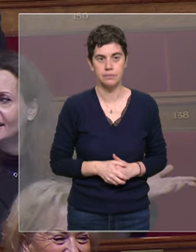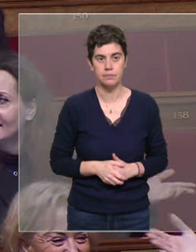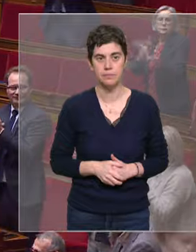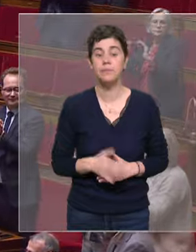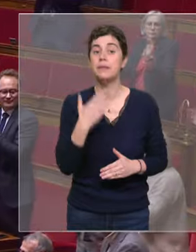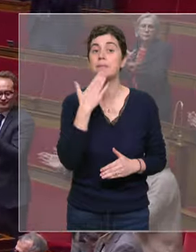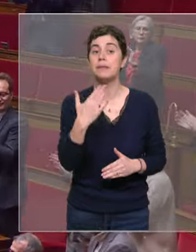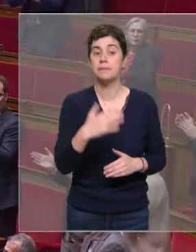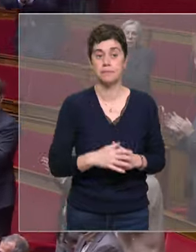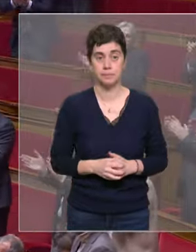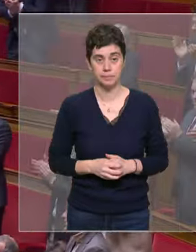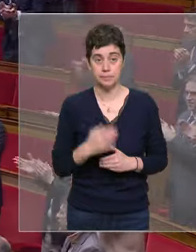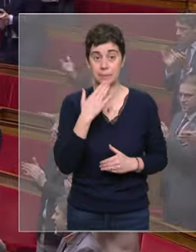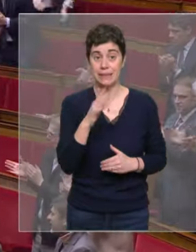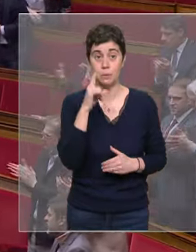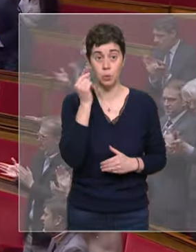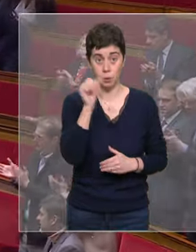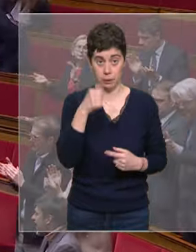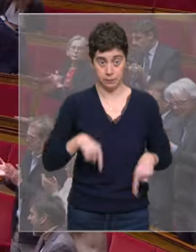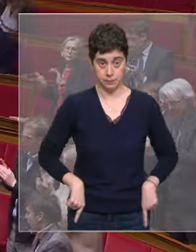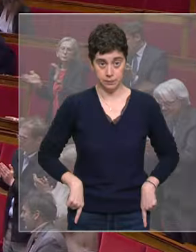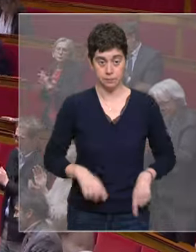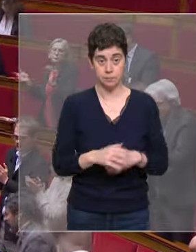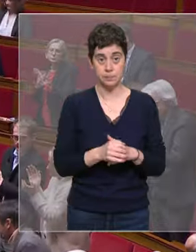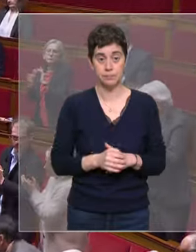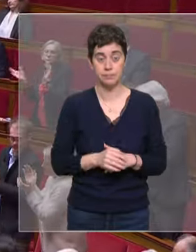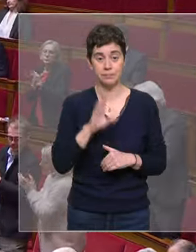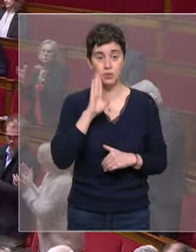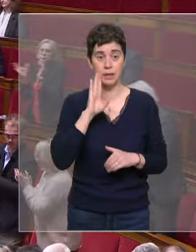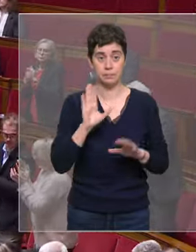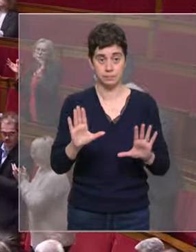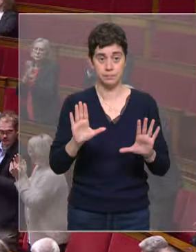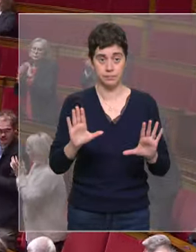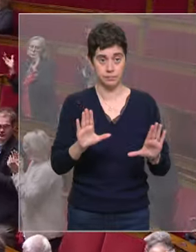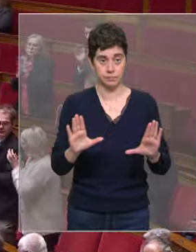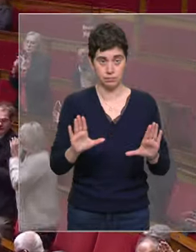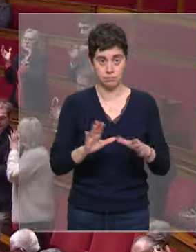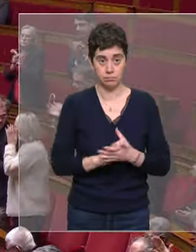Je vous remercie, Monsieur le Premier ministre. S'il vous plaît.